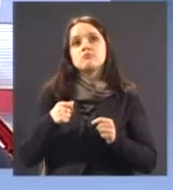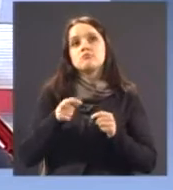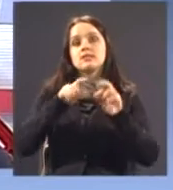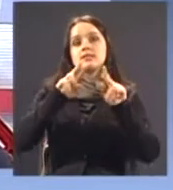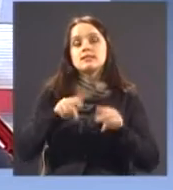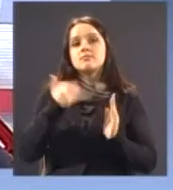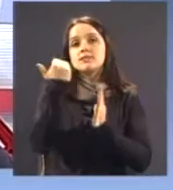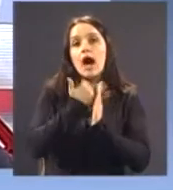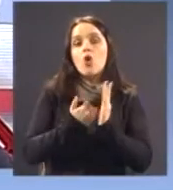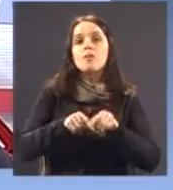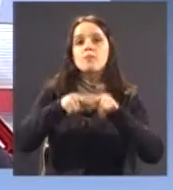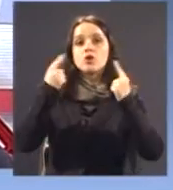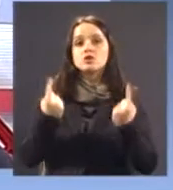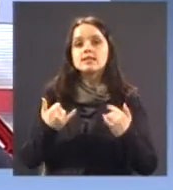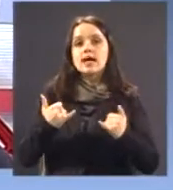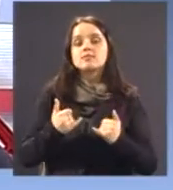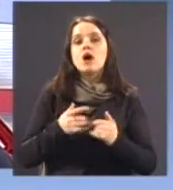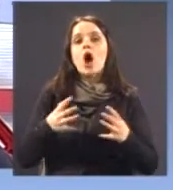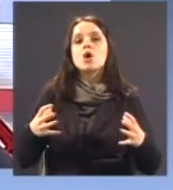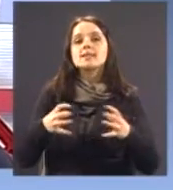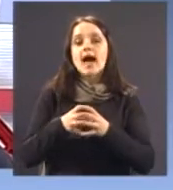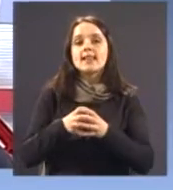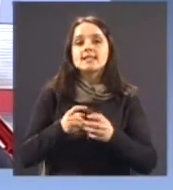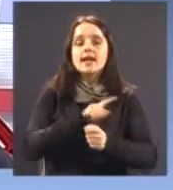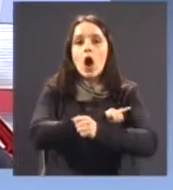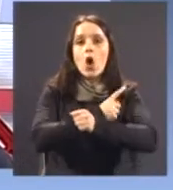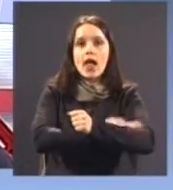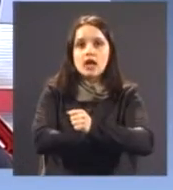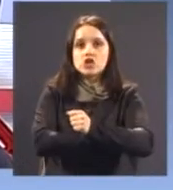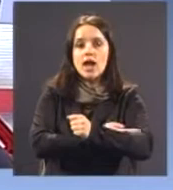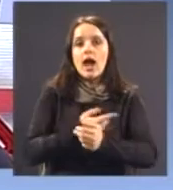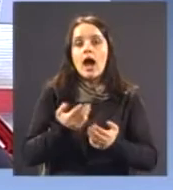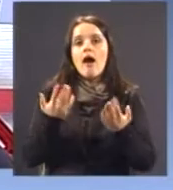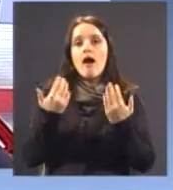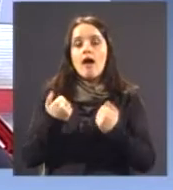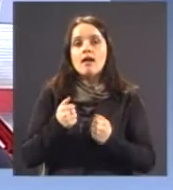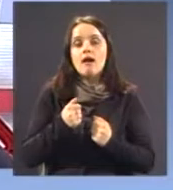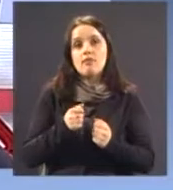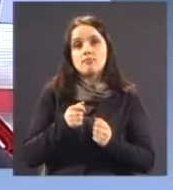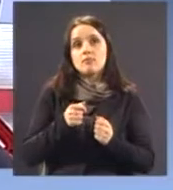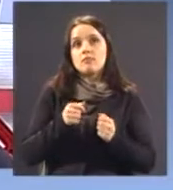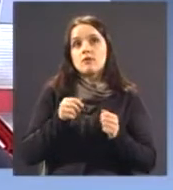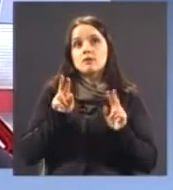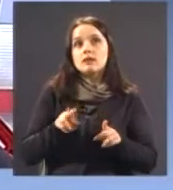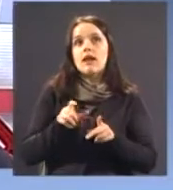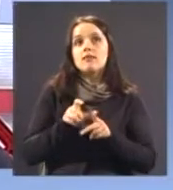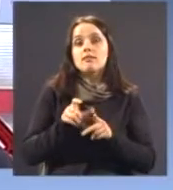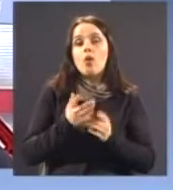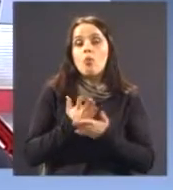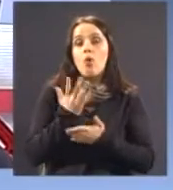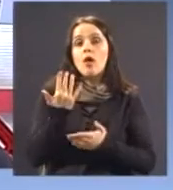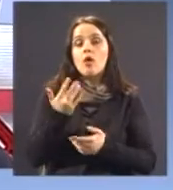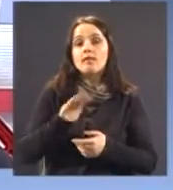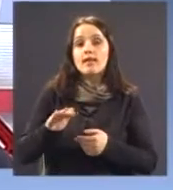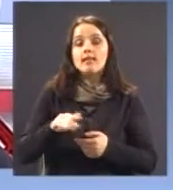sad smo svi nekako kao zajednica ojačani. Ali je činjenica da ukoliko je dijete uključeno u predškolski odgoj, da bi